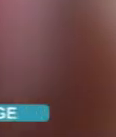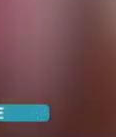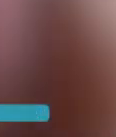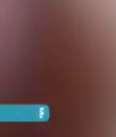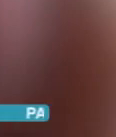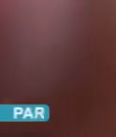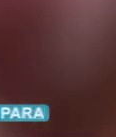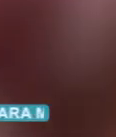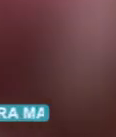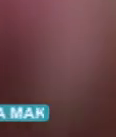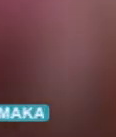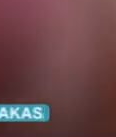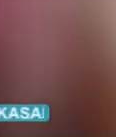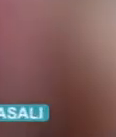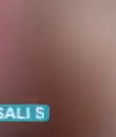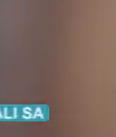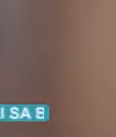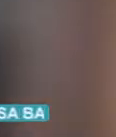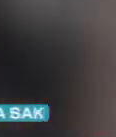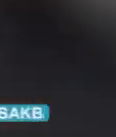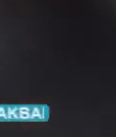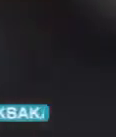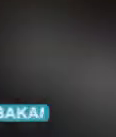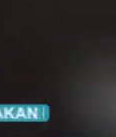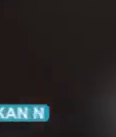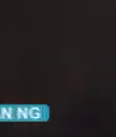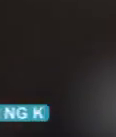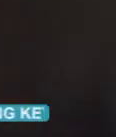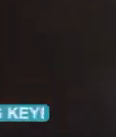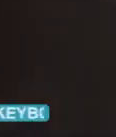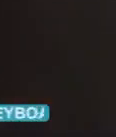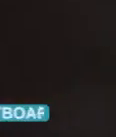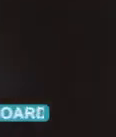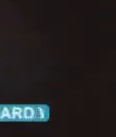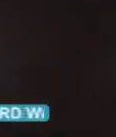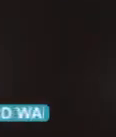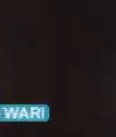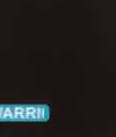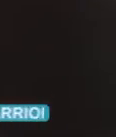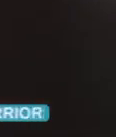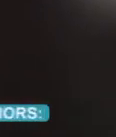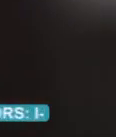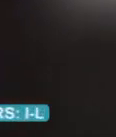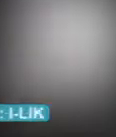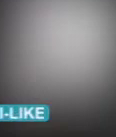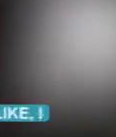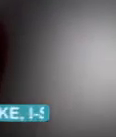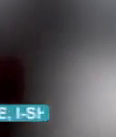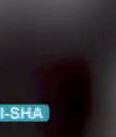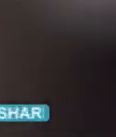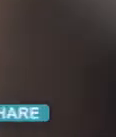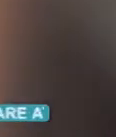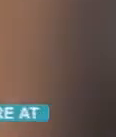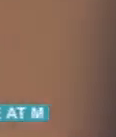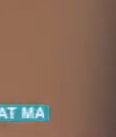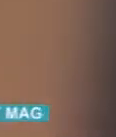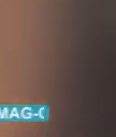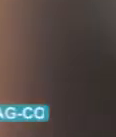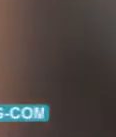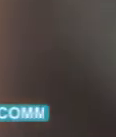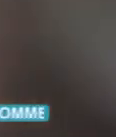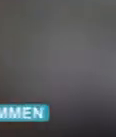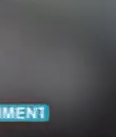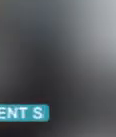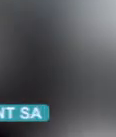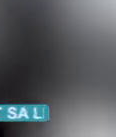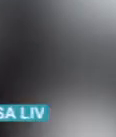at hindi na rin po siya nakakagalaw ng maayos. Tsaka gusto rin po sana namin paayos ng bubungan namin. Ayan po. Kasi po kapag